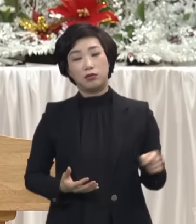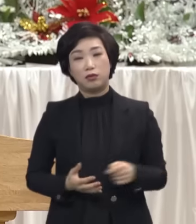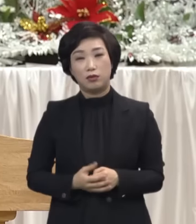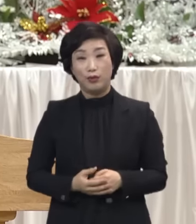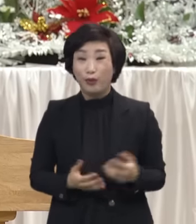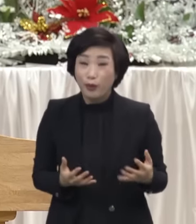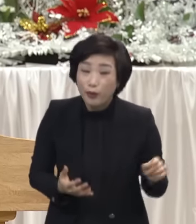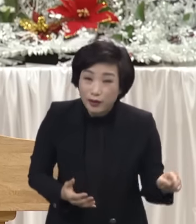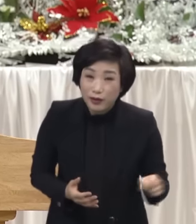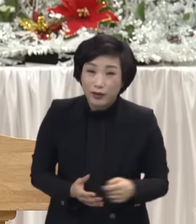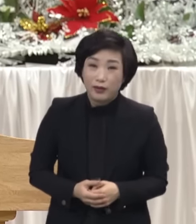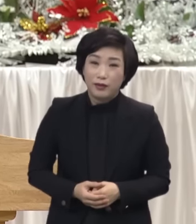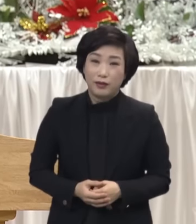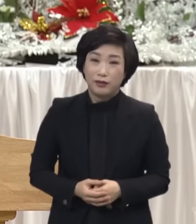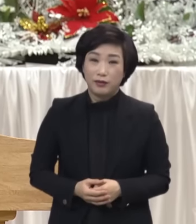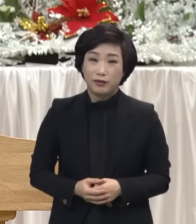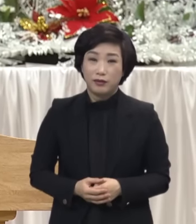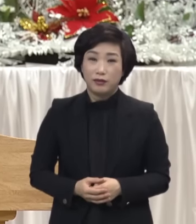어찌 이것을